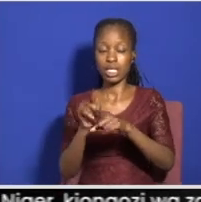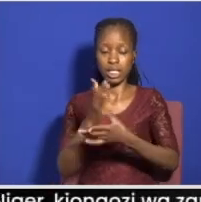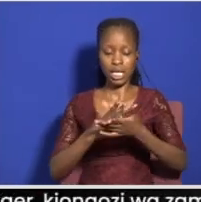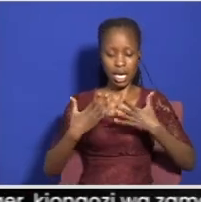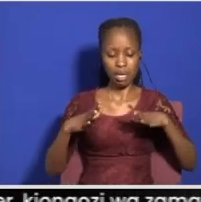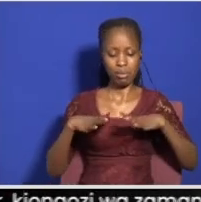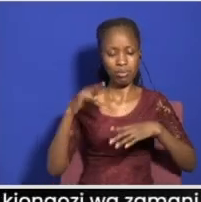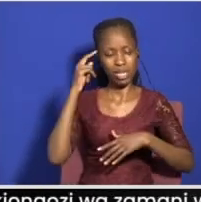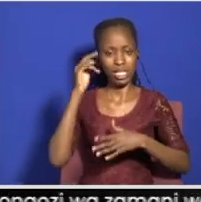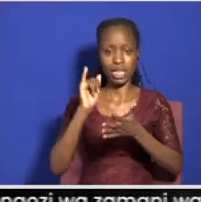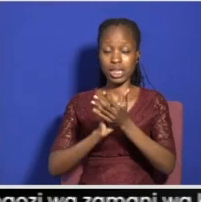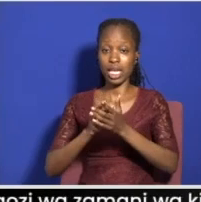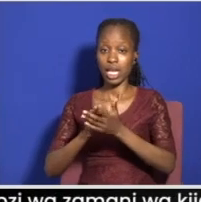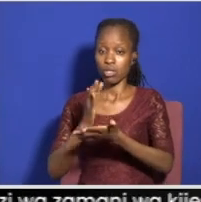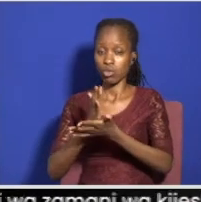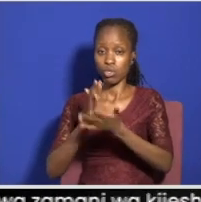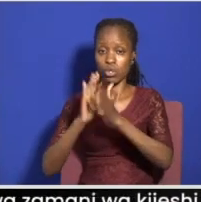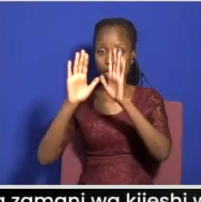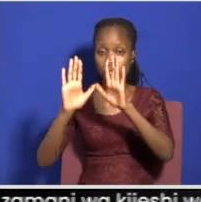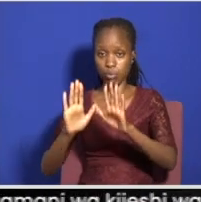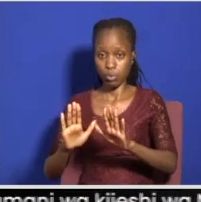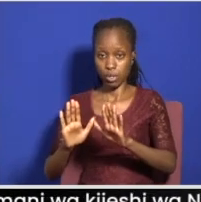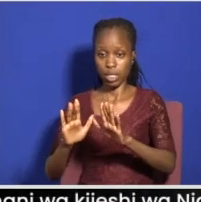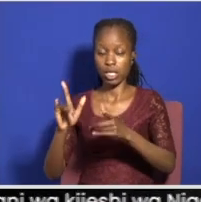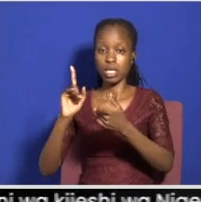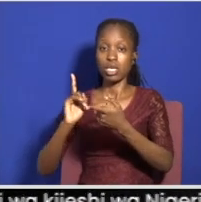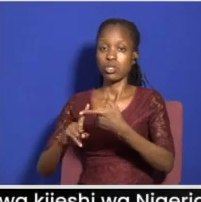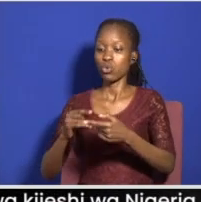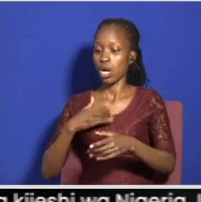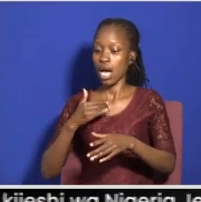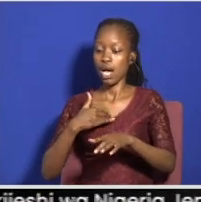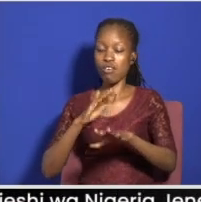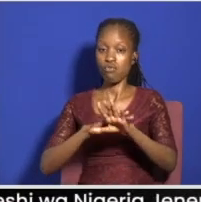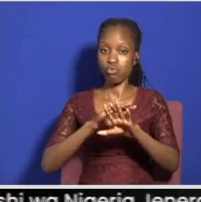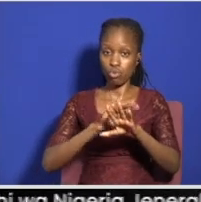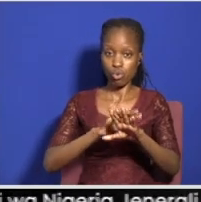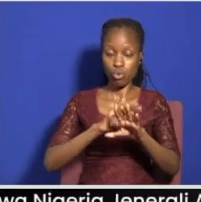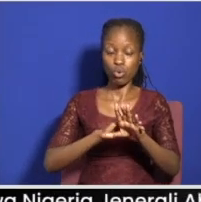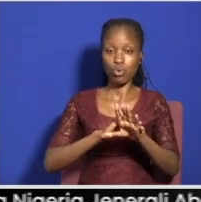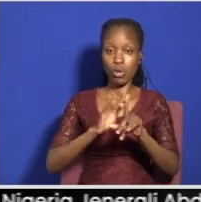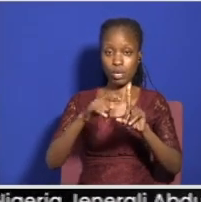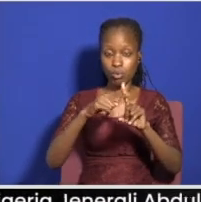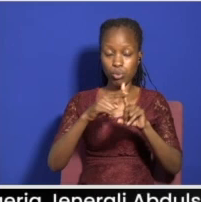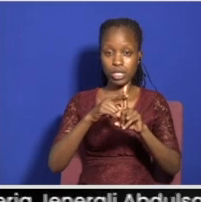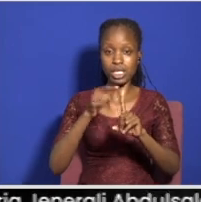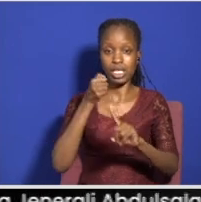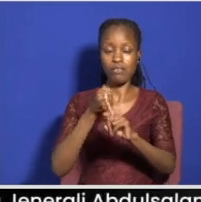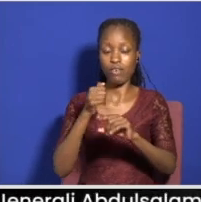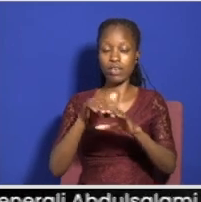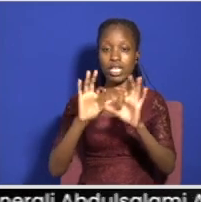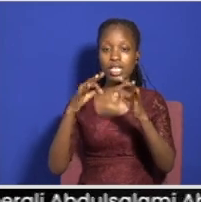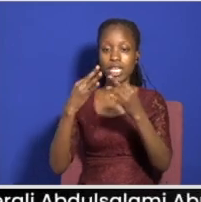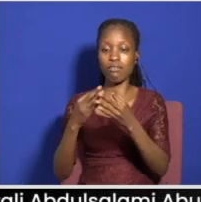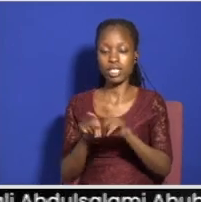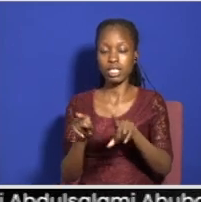wanahisi kwamba ni muhimu hasa kukuza maadili mema na kulinda utamaduni wetu katika jamii. Ndo hivyo kwa